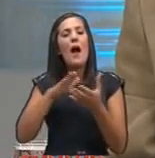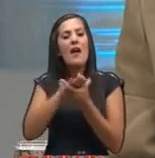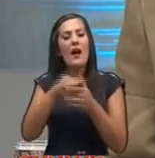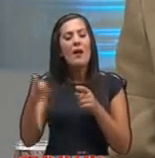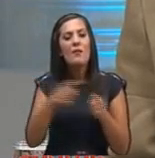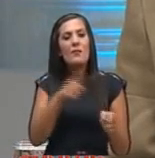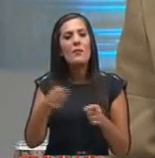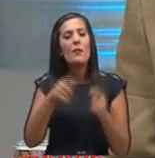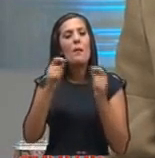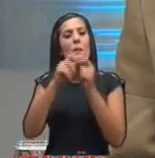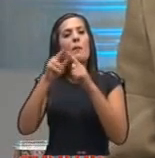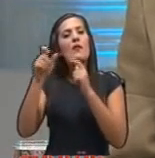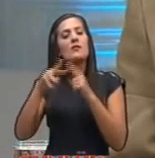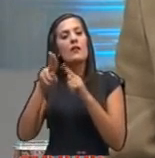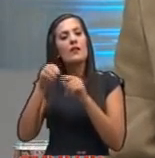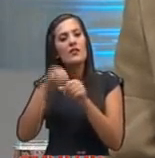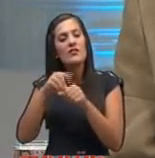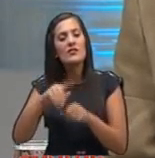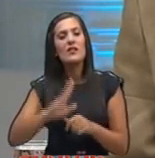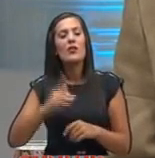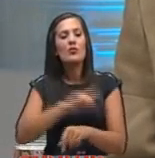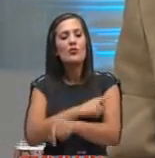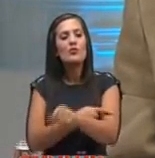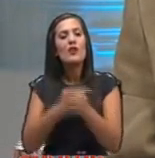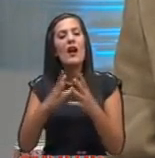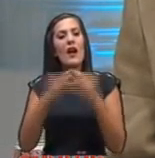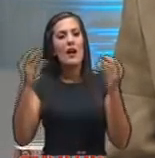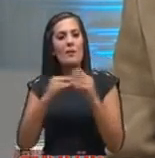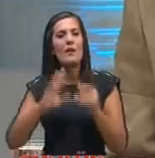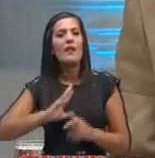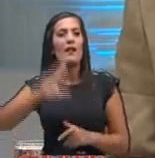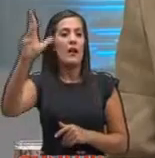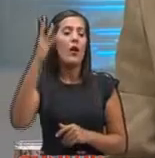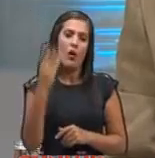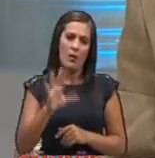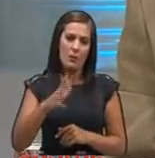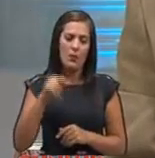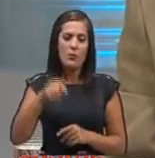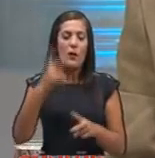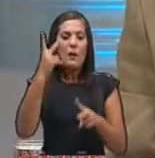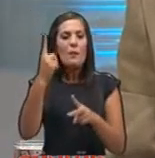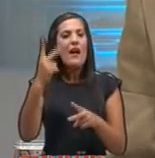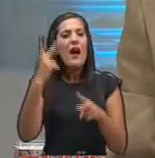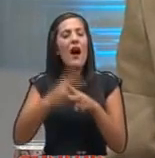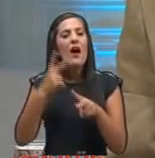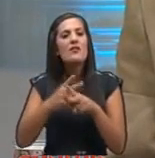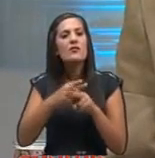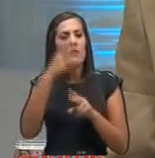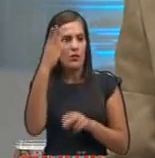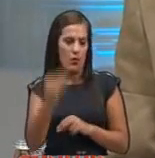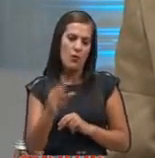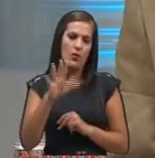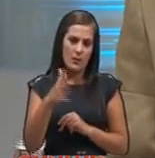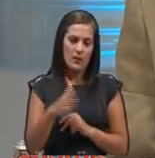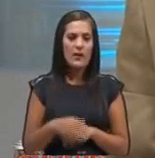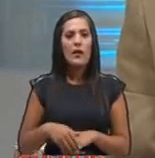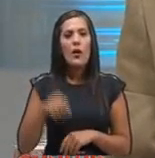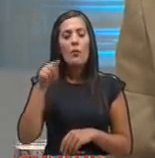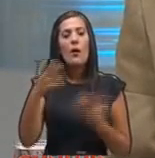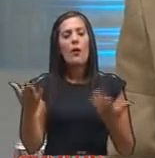ciddi güç kayıpları ileri boyutlarda, ileri derecelerde olabilir. Bu bir aciliyet oluşturur. Bu